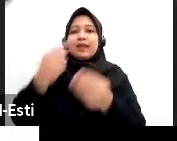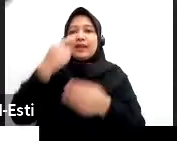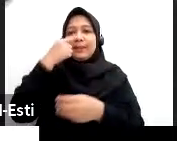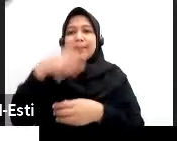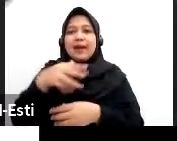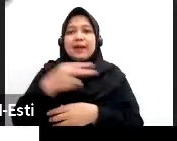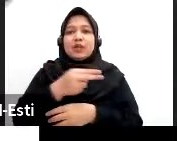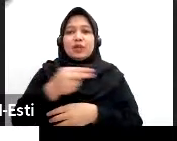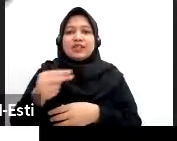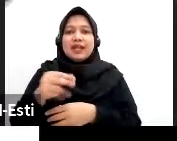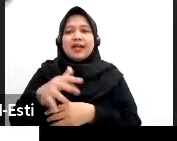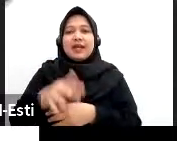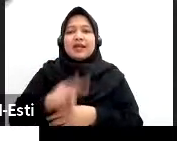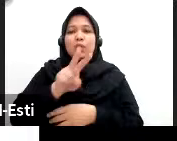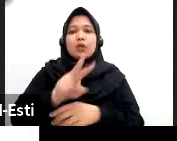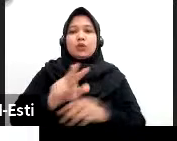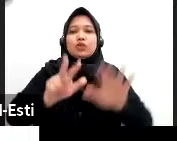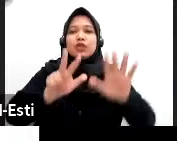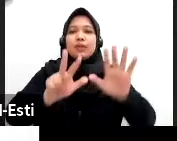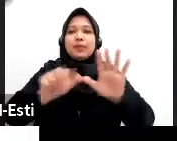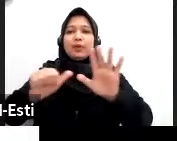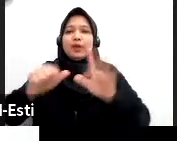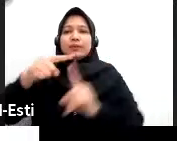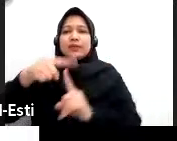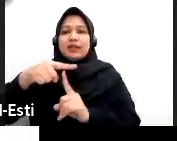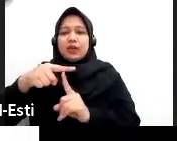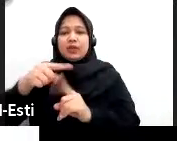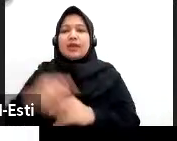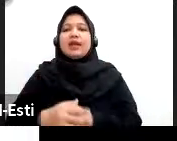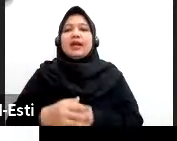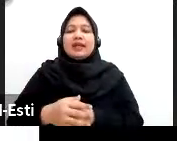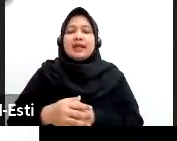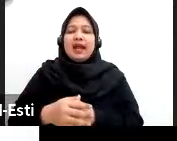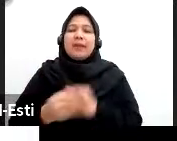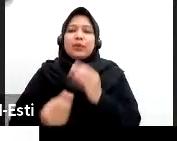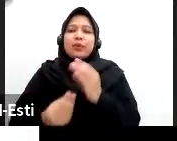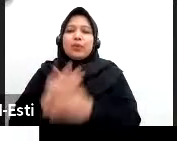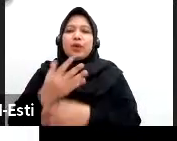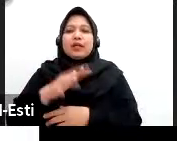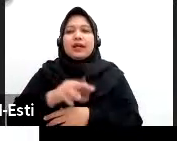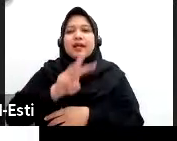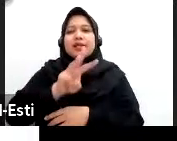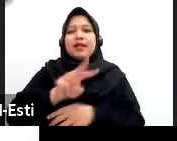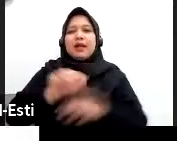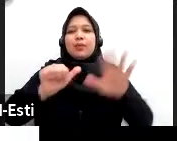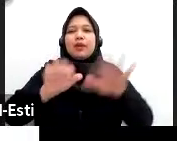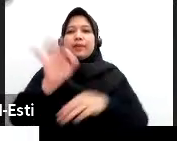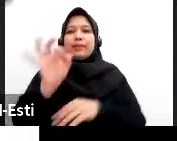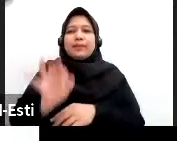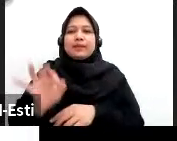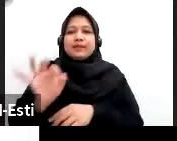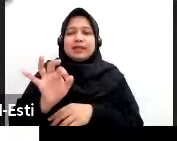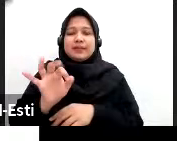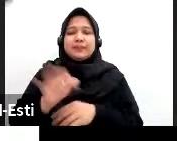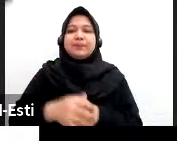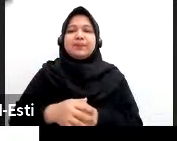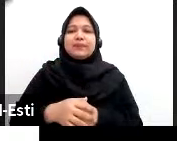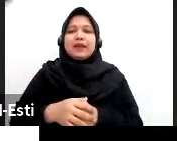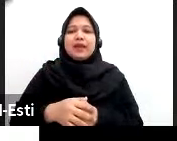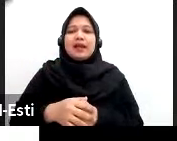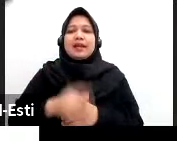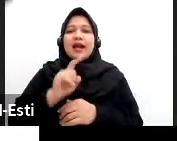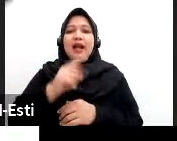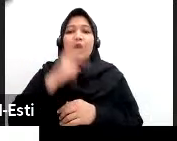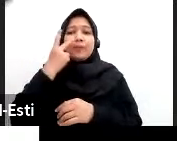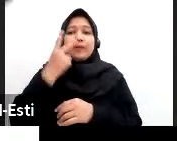itu ada 186 triliun pertumbuhanya ada disekitar 36% year-on-year Bruce kemudian kalau kita